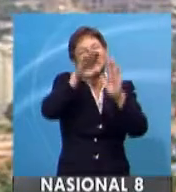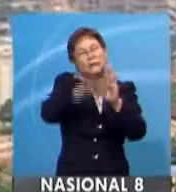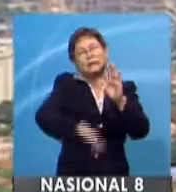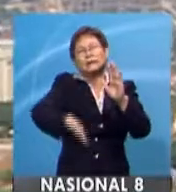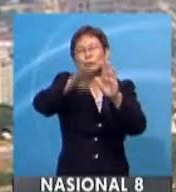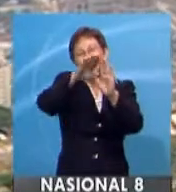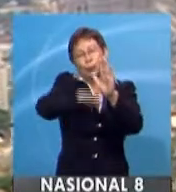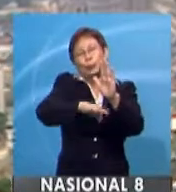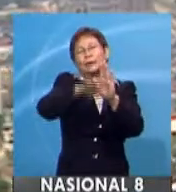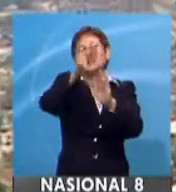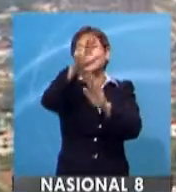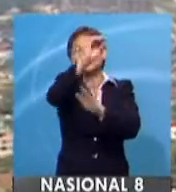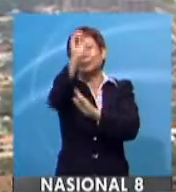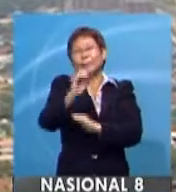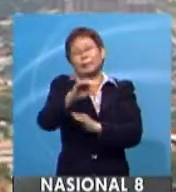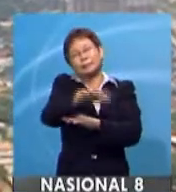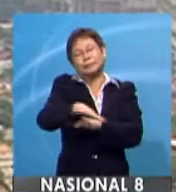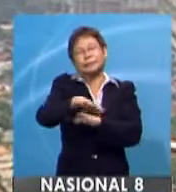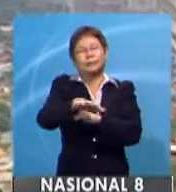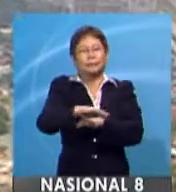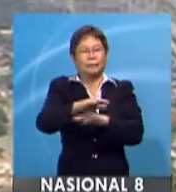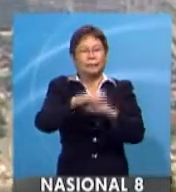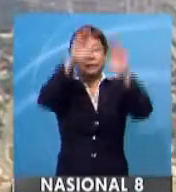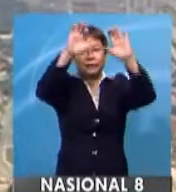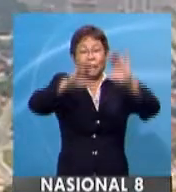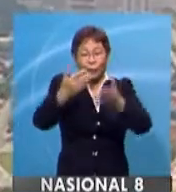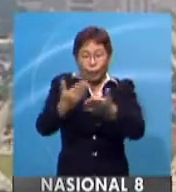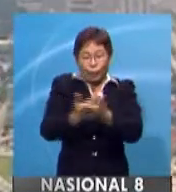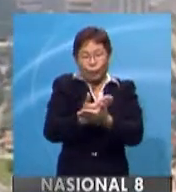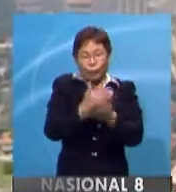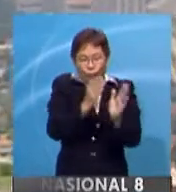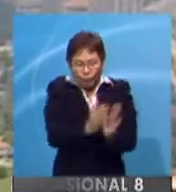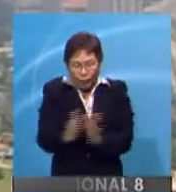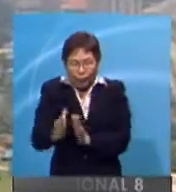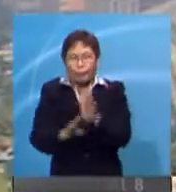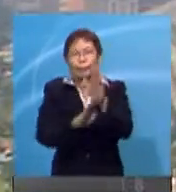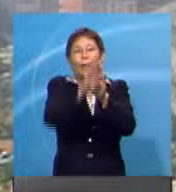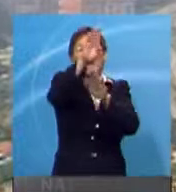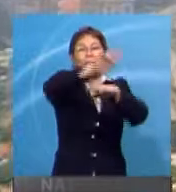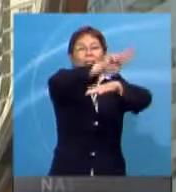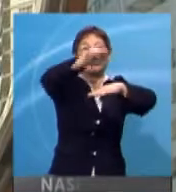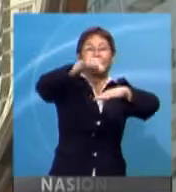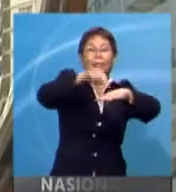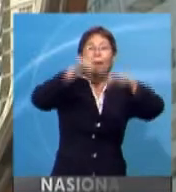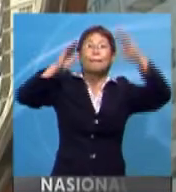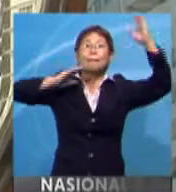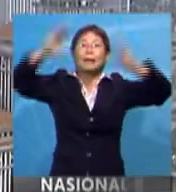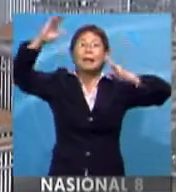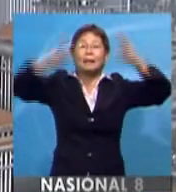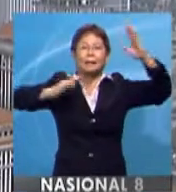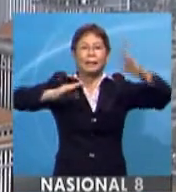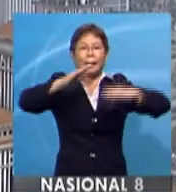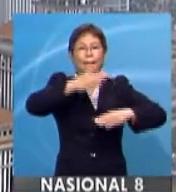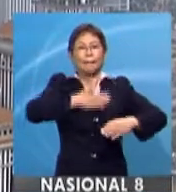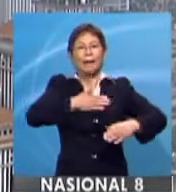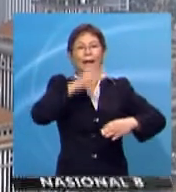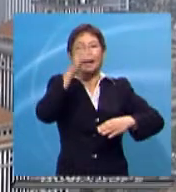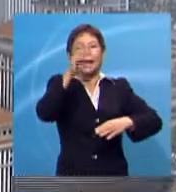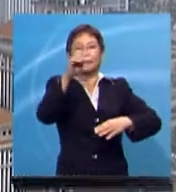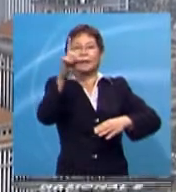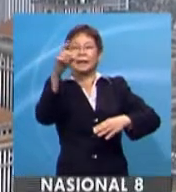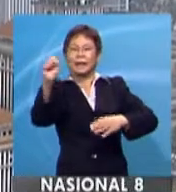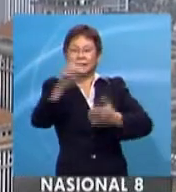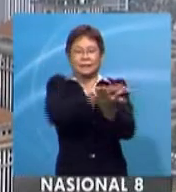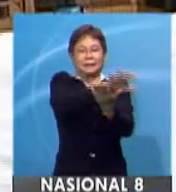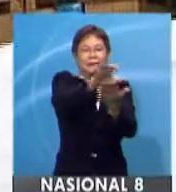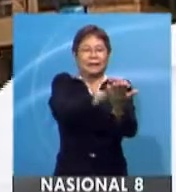Hai memacu matlamat itu pendekatan baharu yaitu strategi pembangunan nasional Malaysia May inds.jk